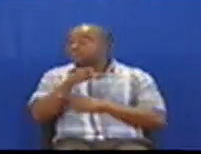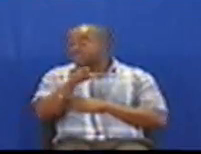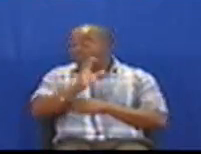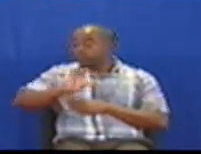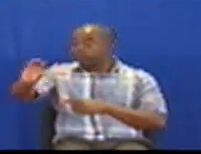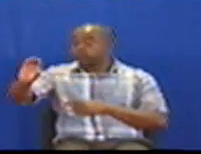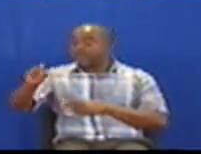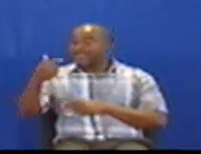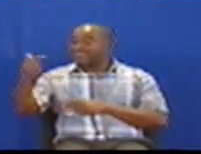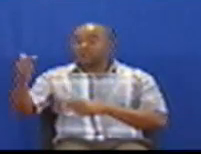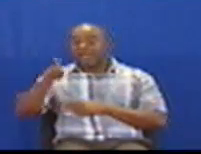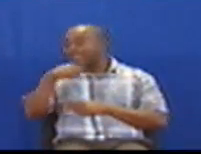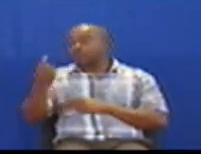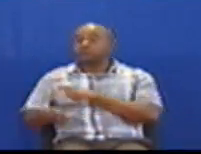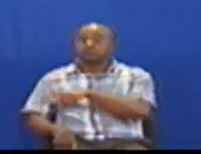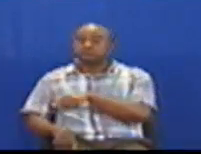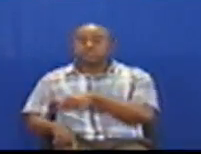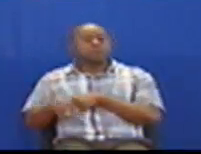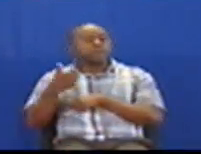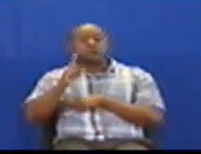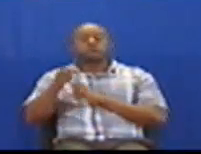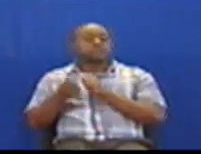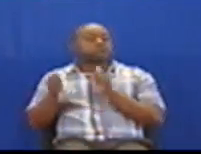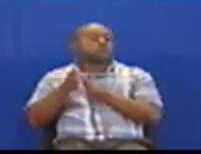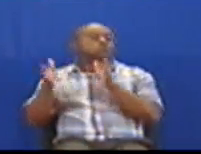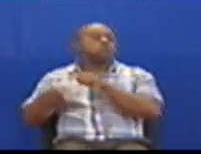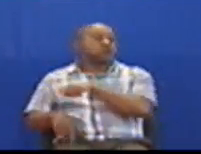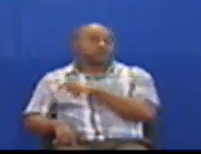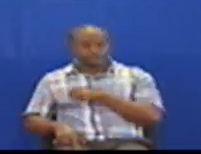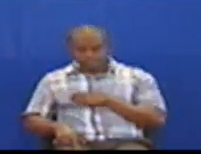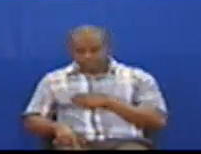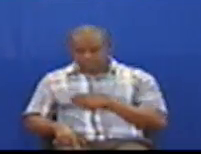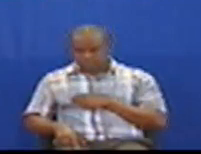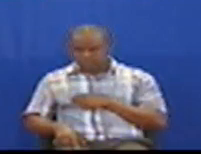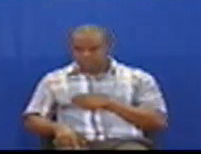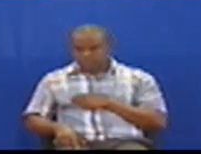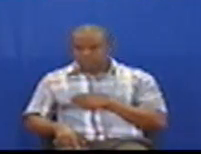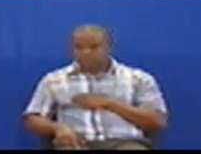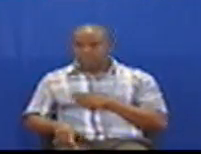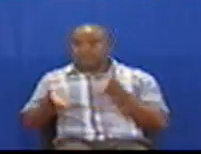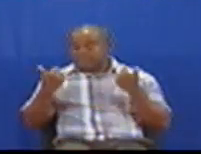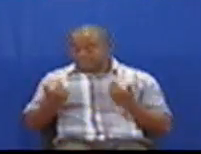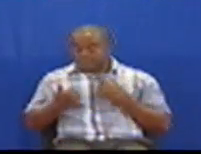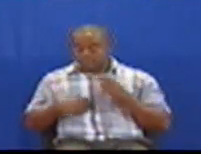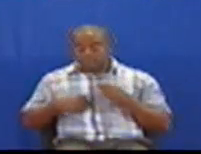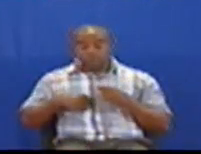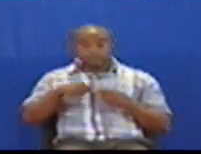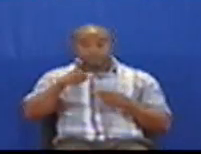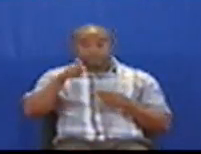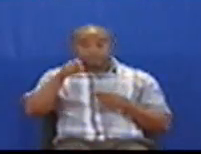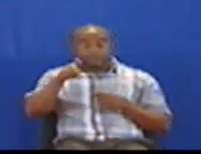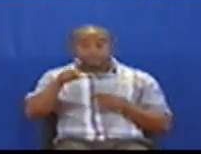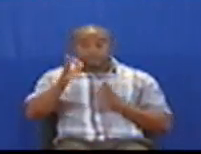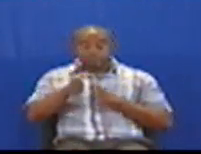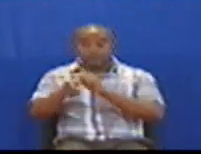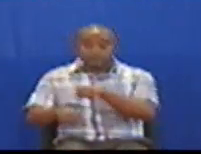haitoshi. Kwa hiyo bado tatizo ni kubwa. Mheshimiwa Naibu Spika, wilaya ya Kaliua peke yake tuna mzunguko wa ndani barabara za